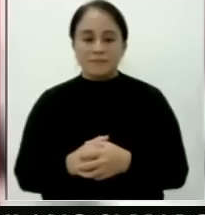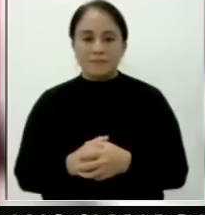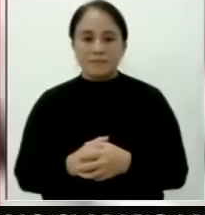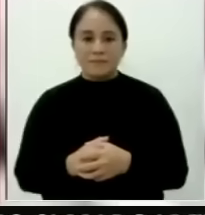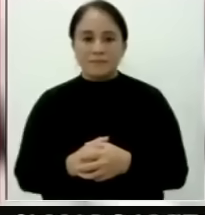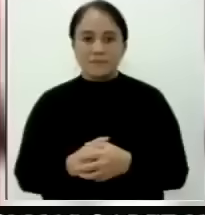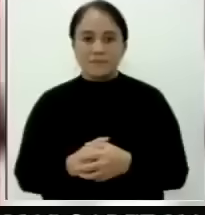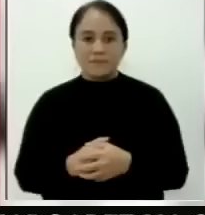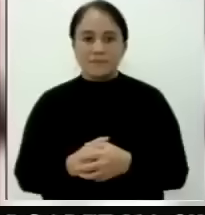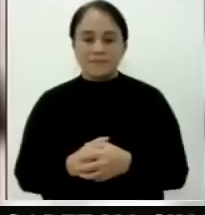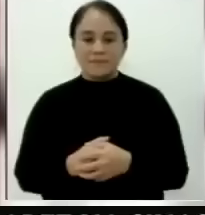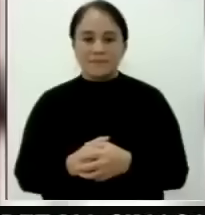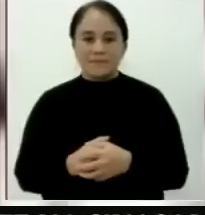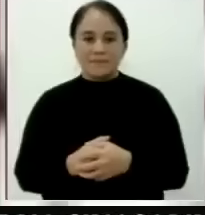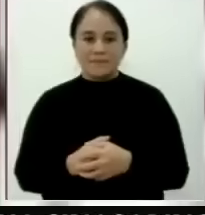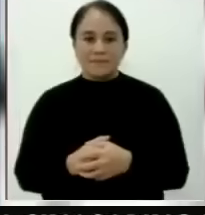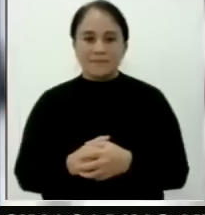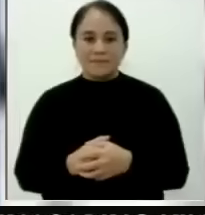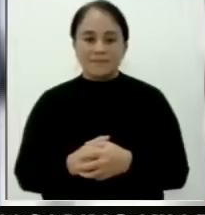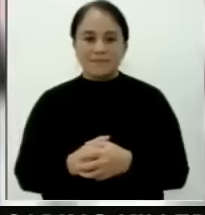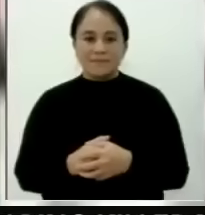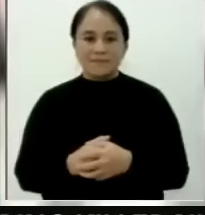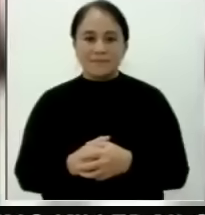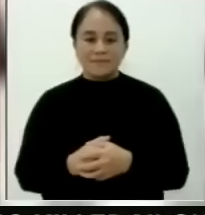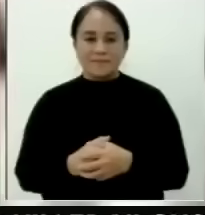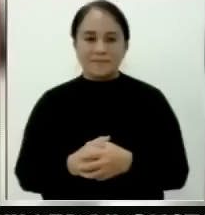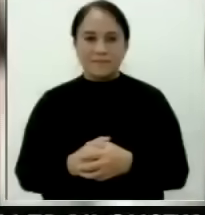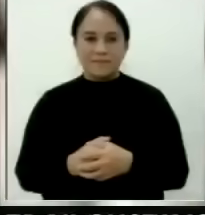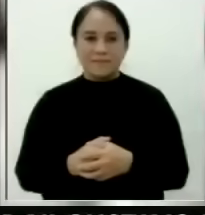Kasunod ng tampong ito sa Navotas kahapon,